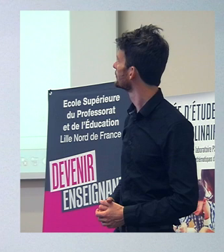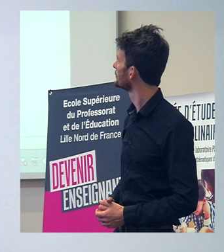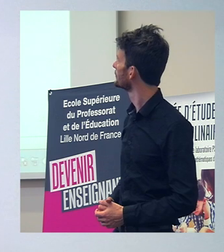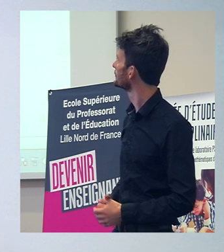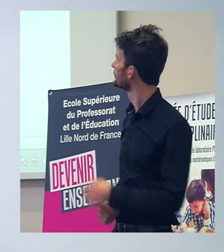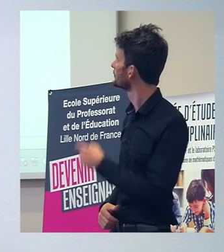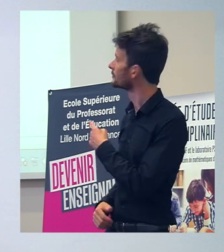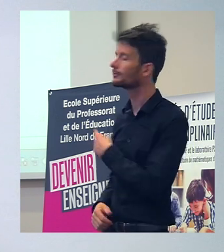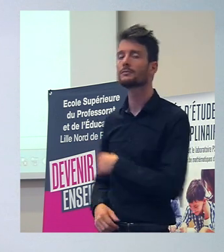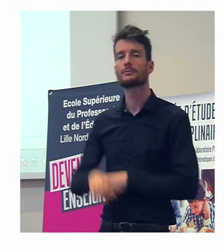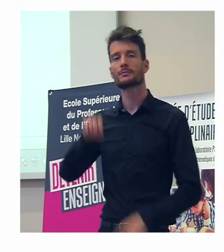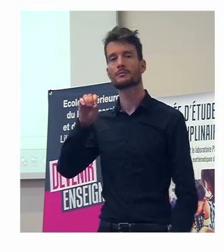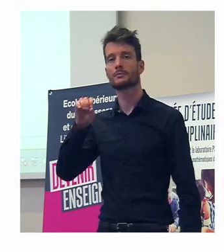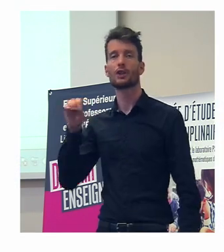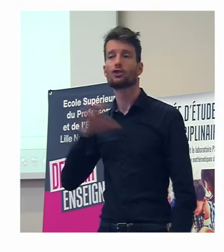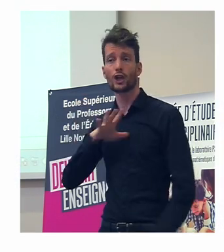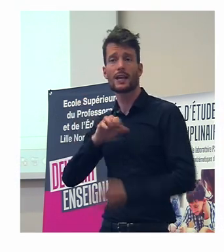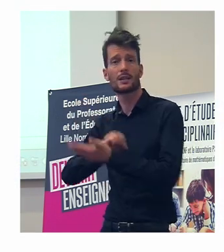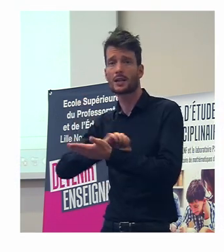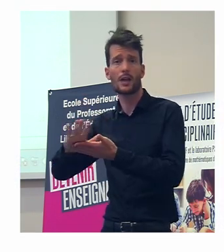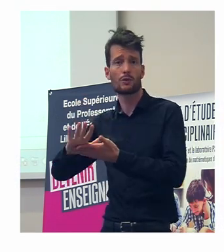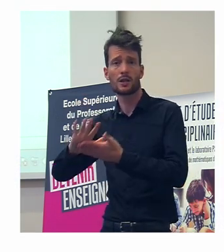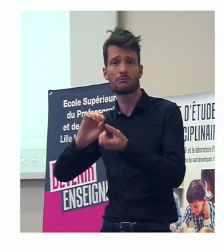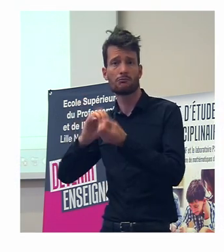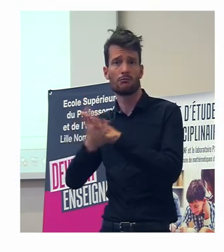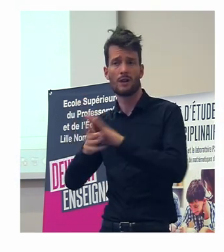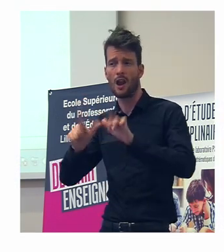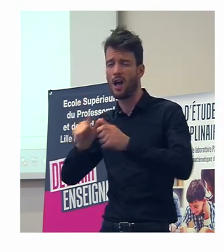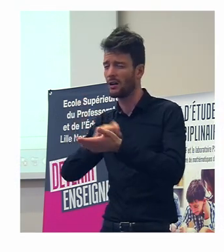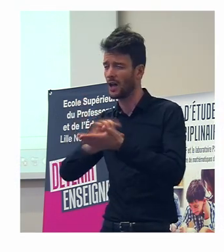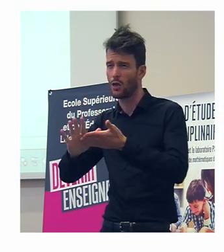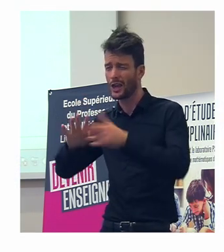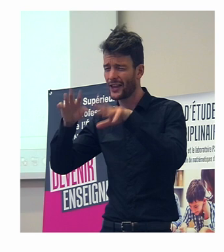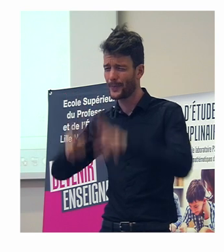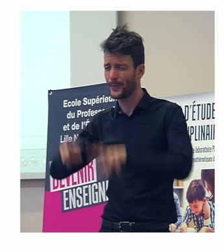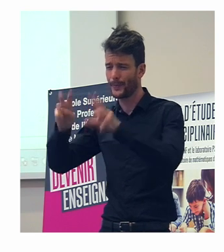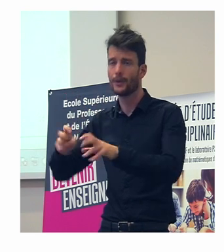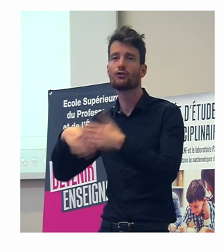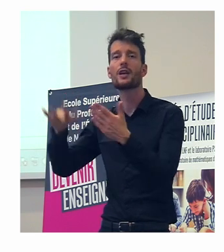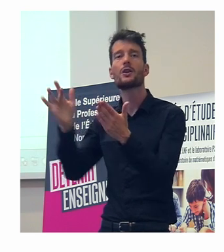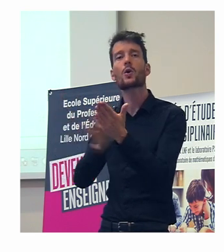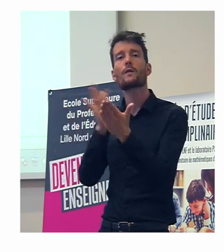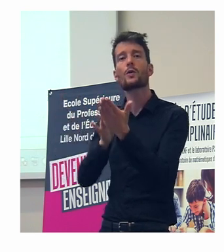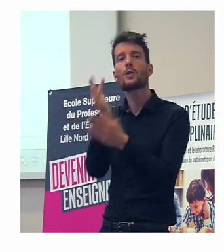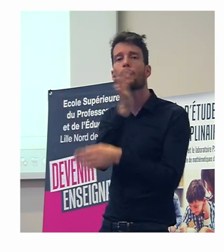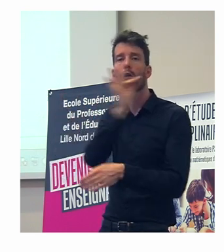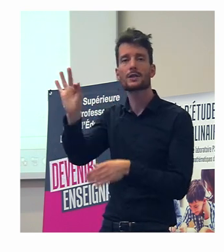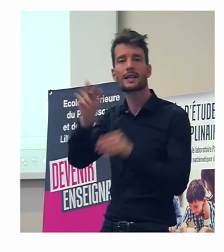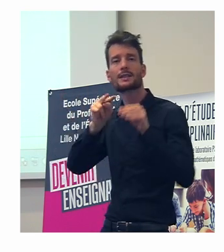online, gratuitement, toute la recherche dans la revue française de